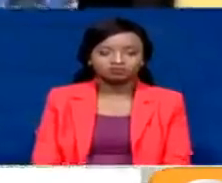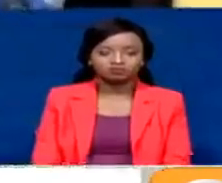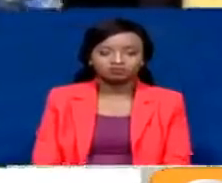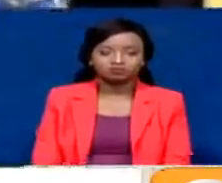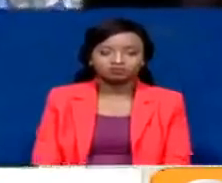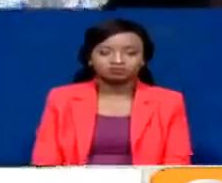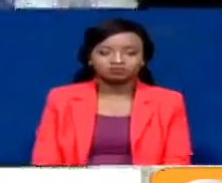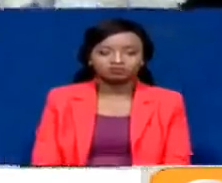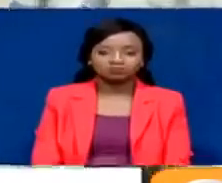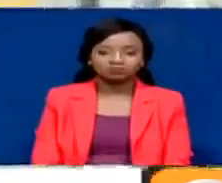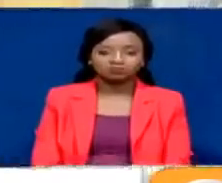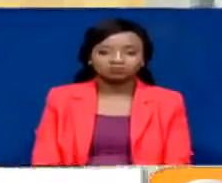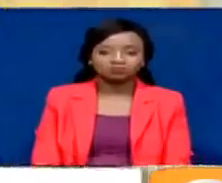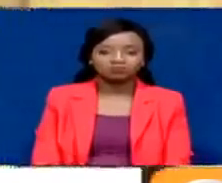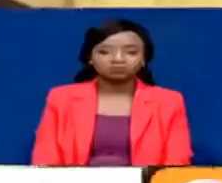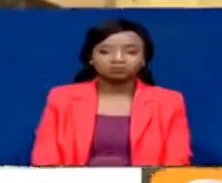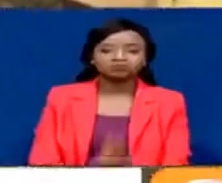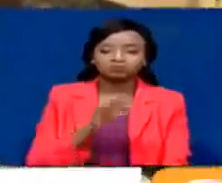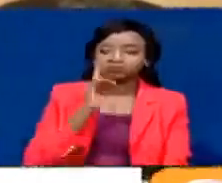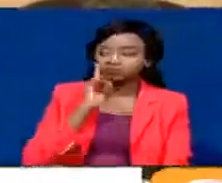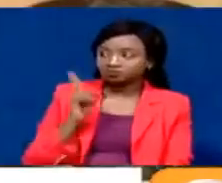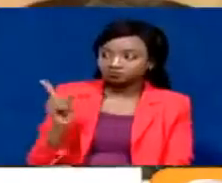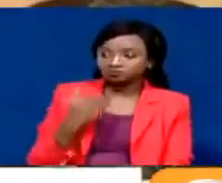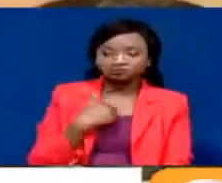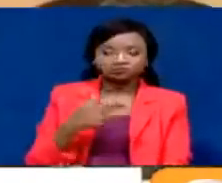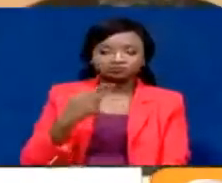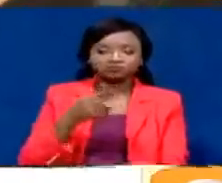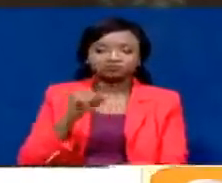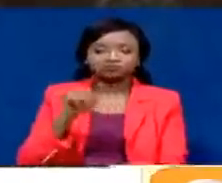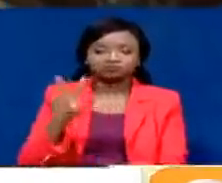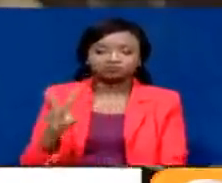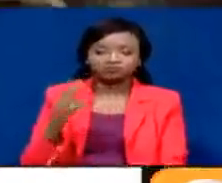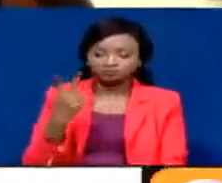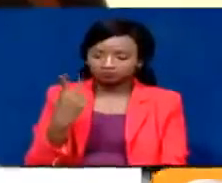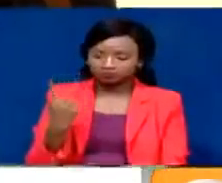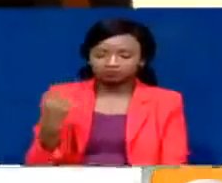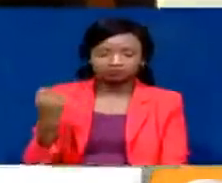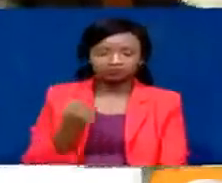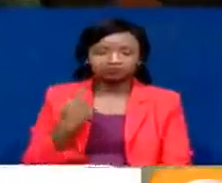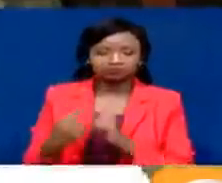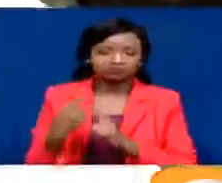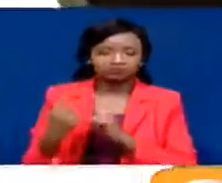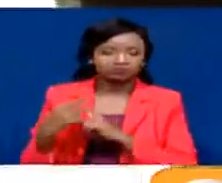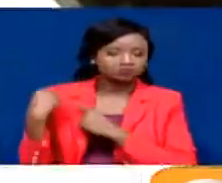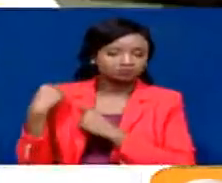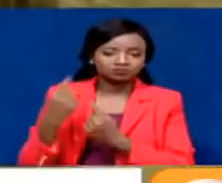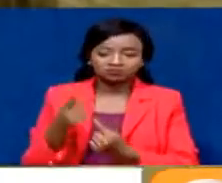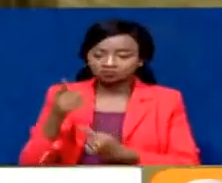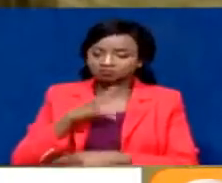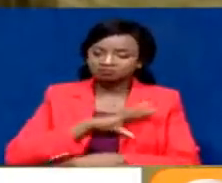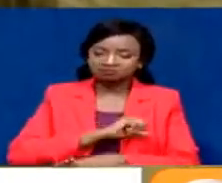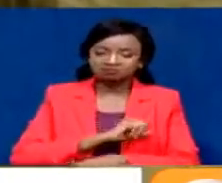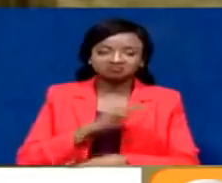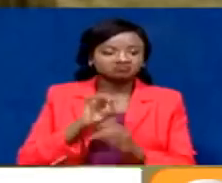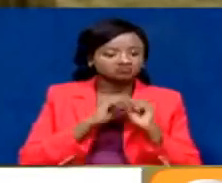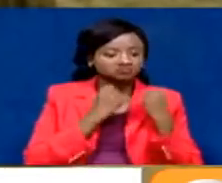Benta amekuwa akiishi na virusi vya HIV kwa miaka 21 sasa. Amepigana na unyanyapaa na ubaguzi aliyokumbana